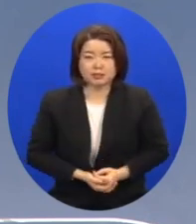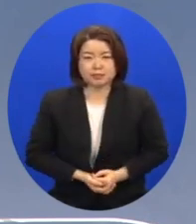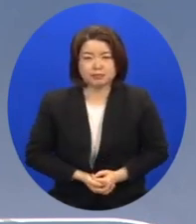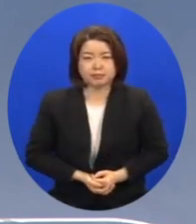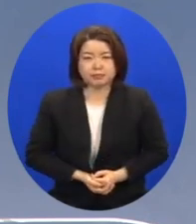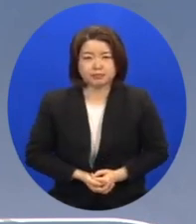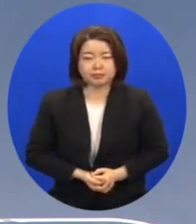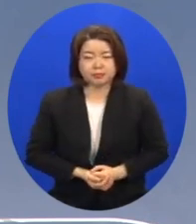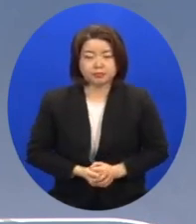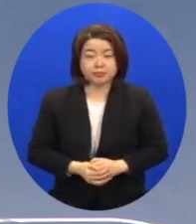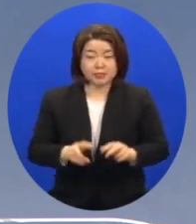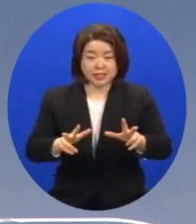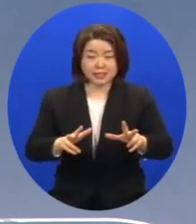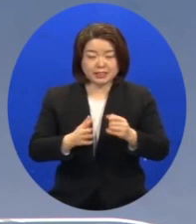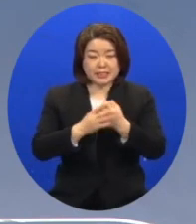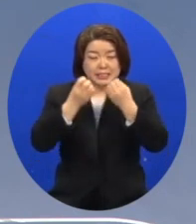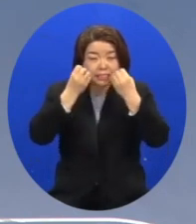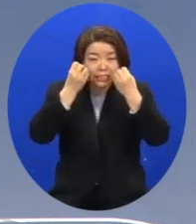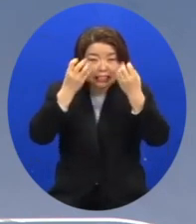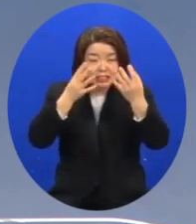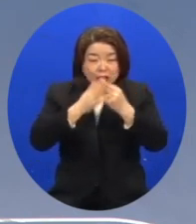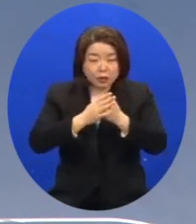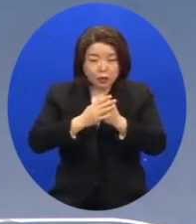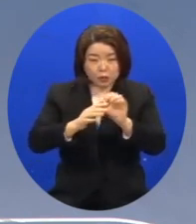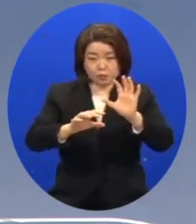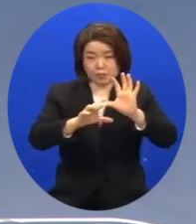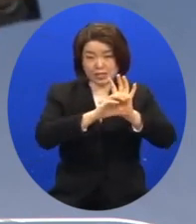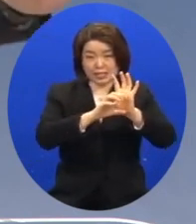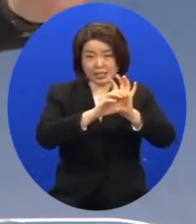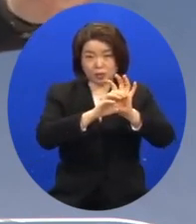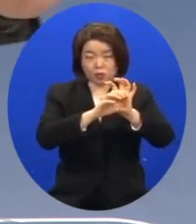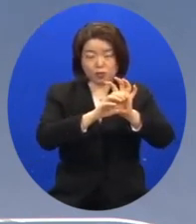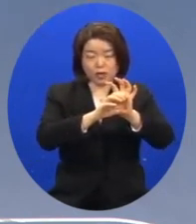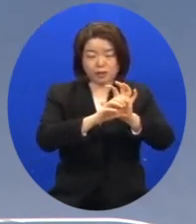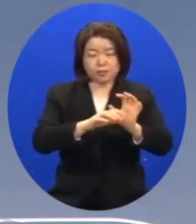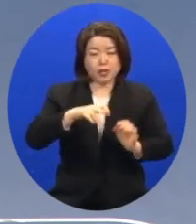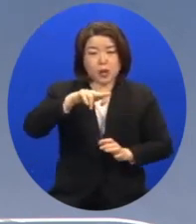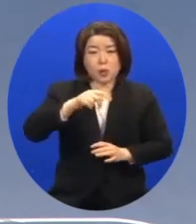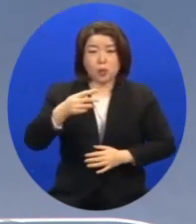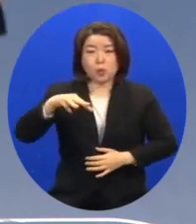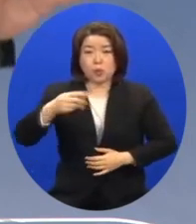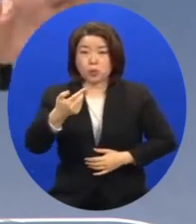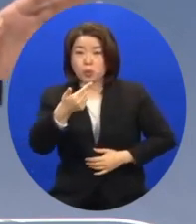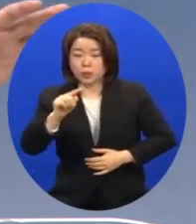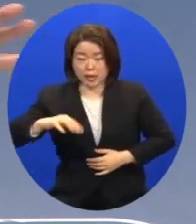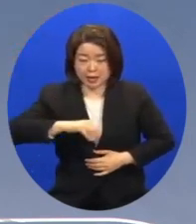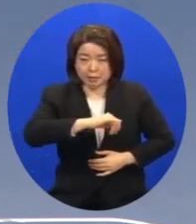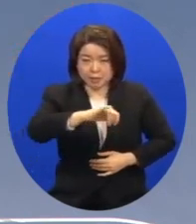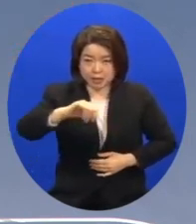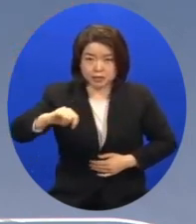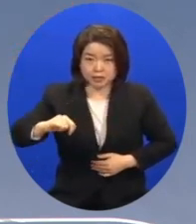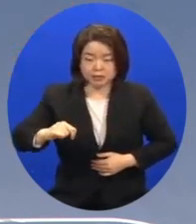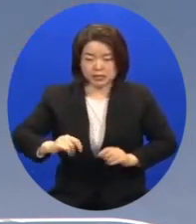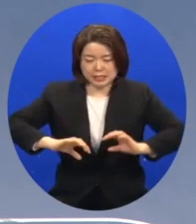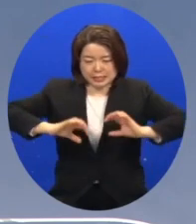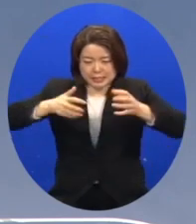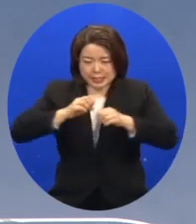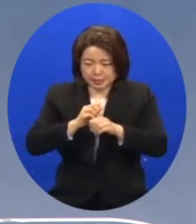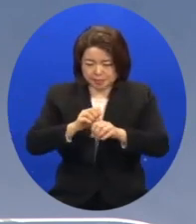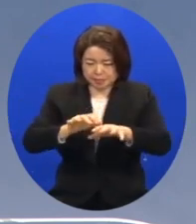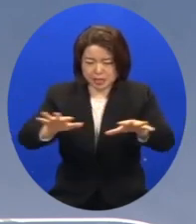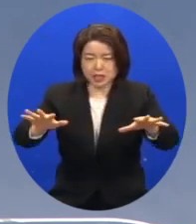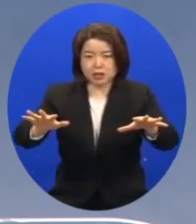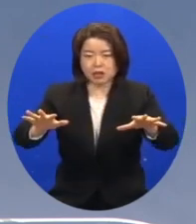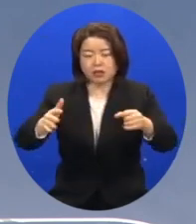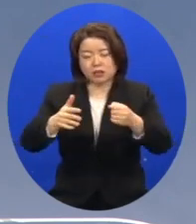지금 신종 코로나 바이러스 로 인한 두려움이 사람들 사이에 적혀져 있습니다 전 세계가 지금 그 일로 인해서 두려움에 사로잡혀